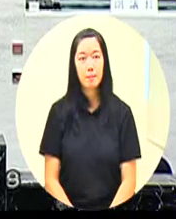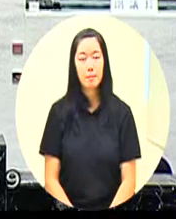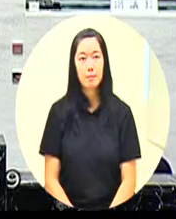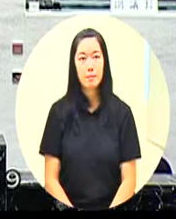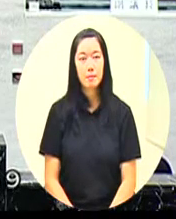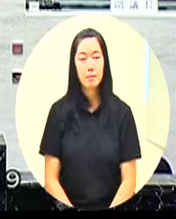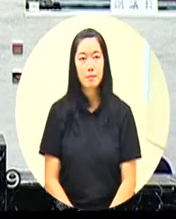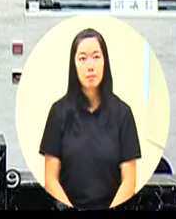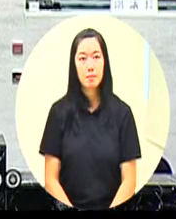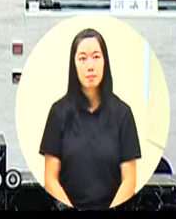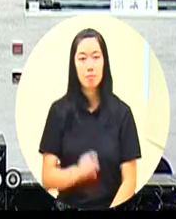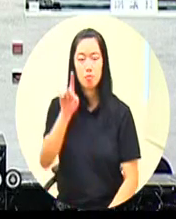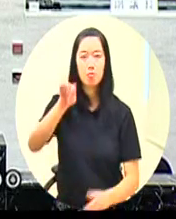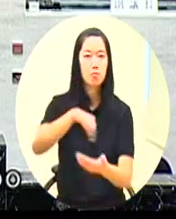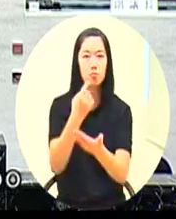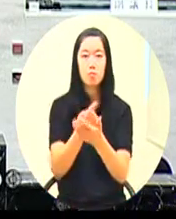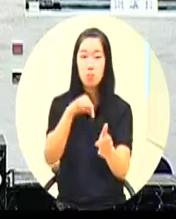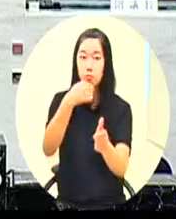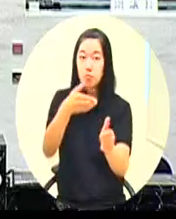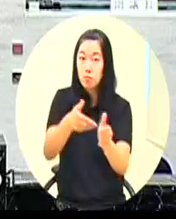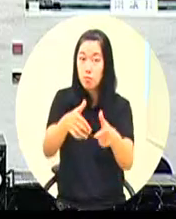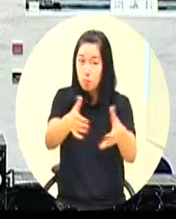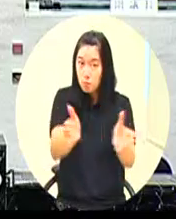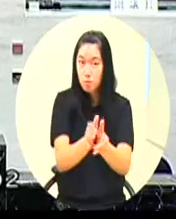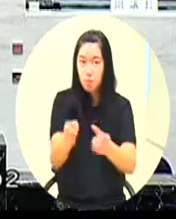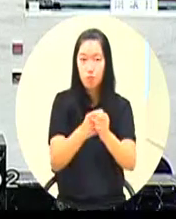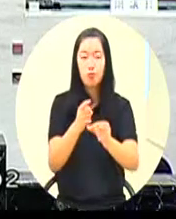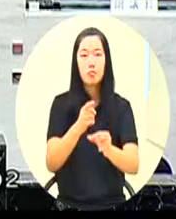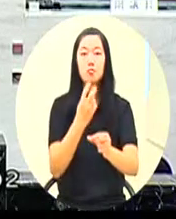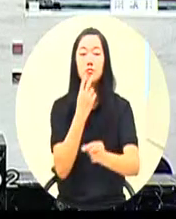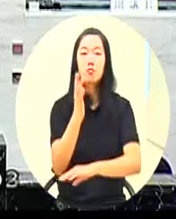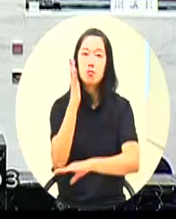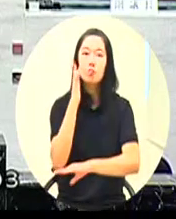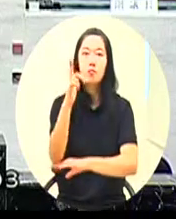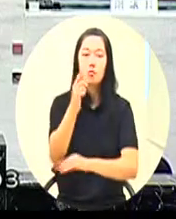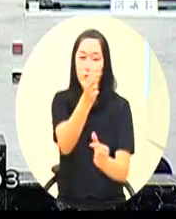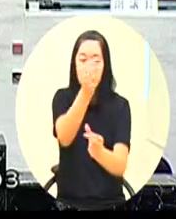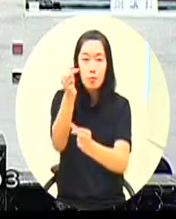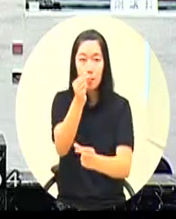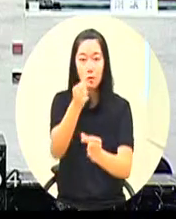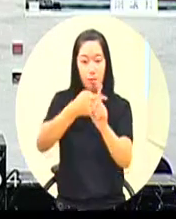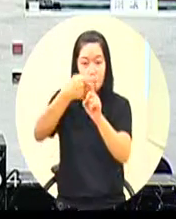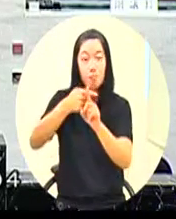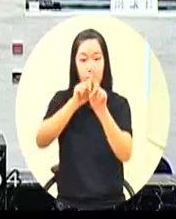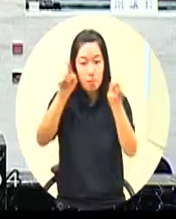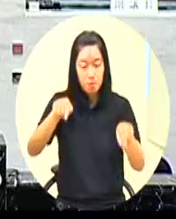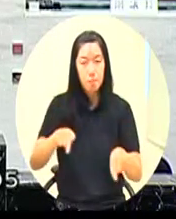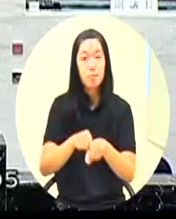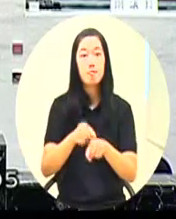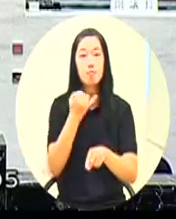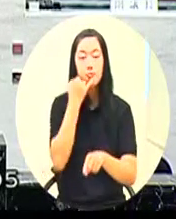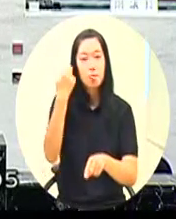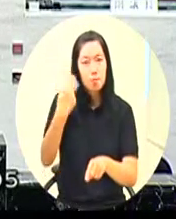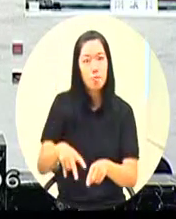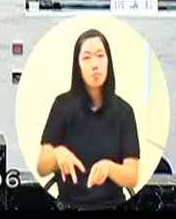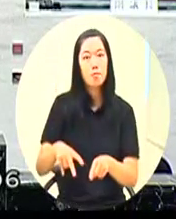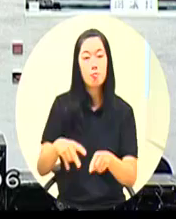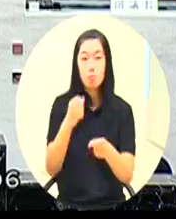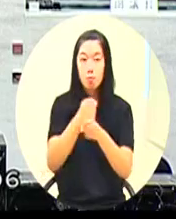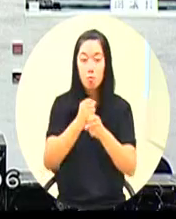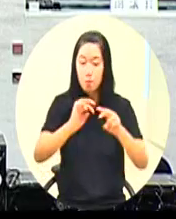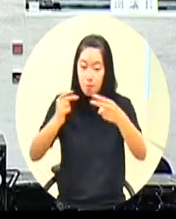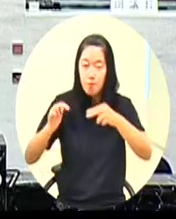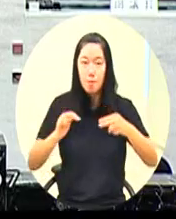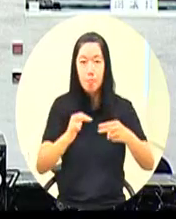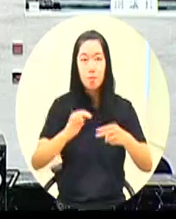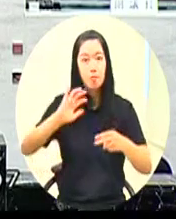这个是整个教育部的一个中央的一个标准的量表，所以这个部分可以再来做一些的调整，但是事实上